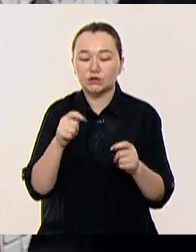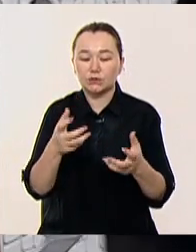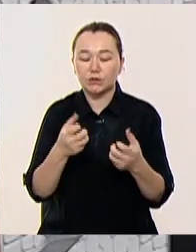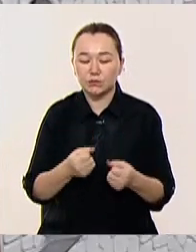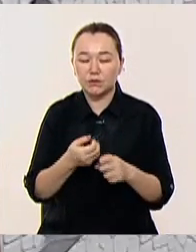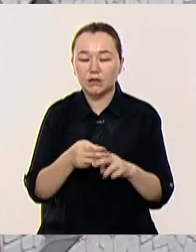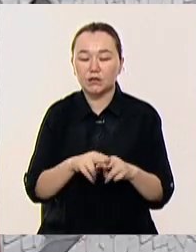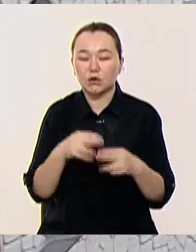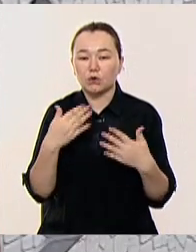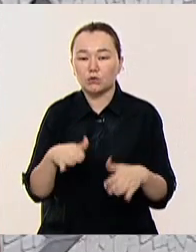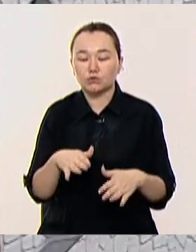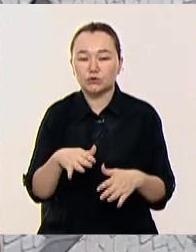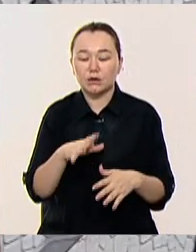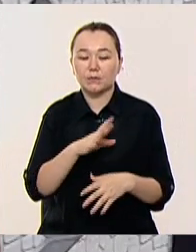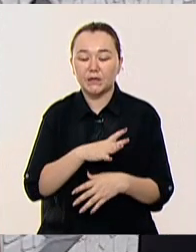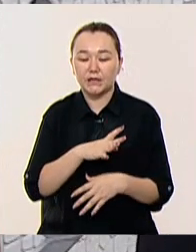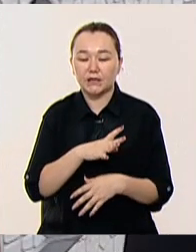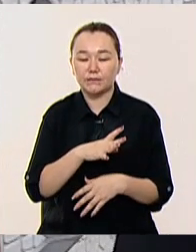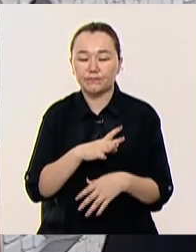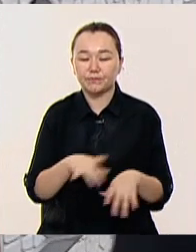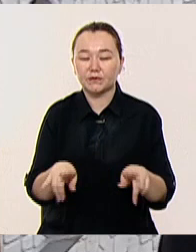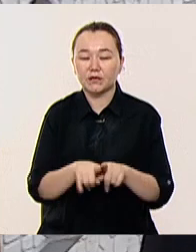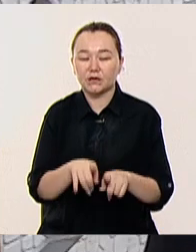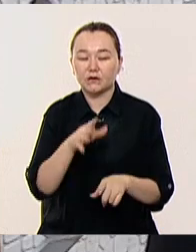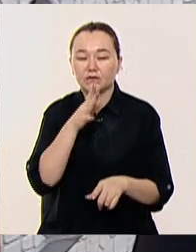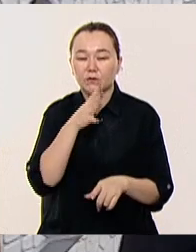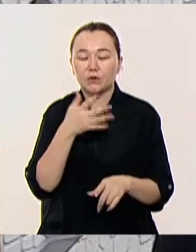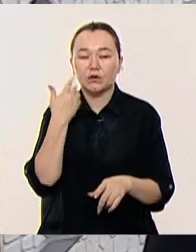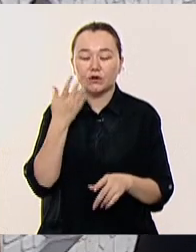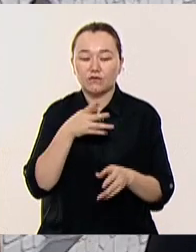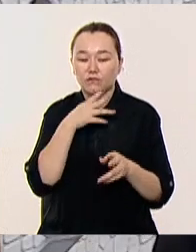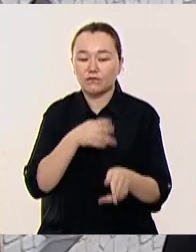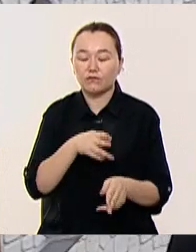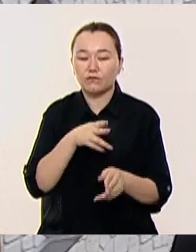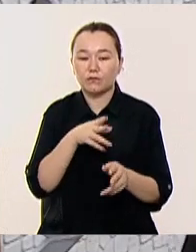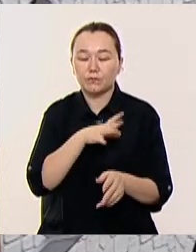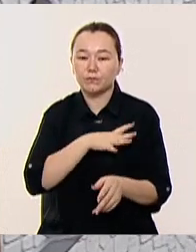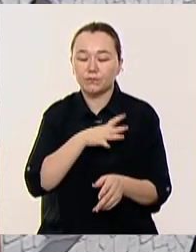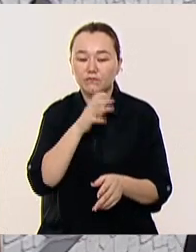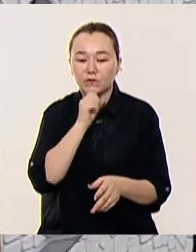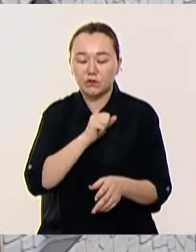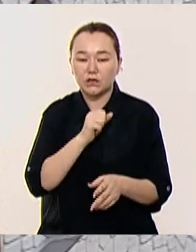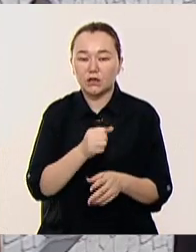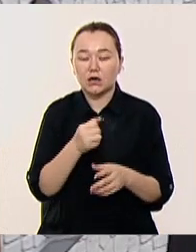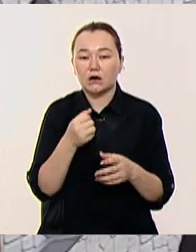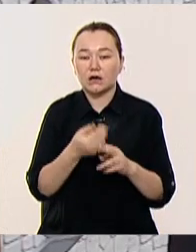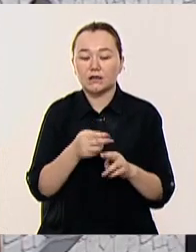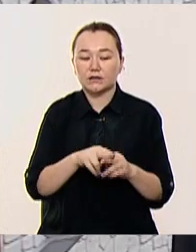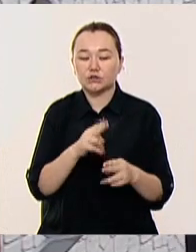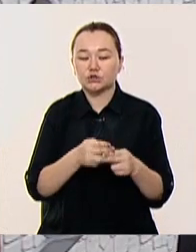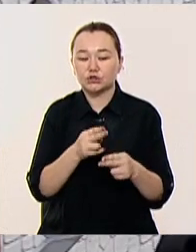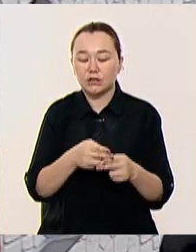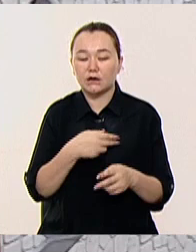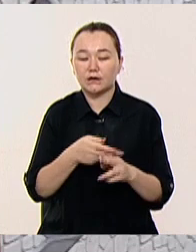уже были такие моменты, которые своровали, да, просто, да. А на это место